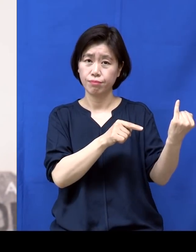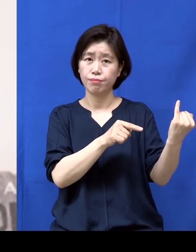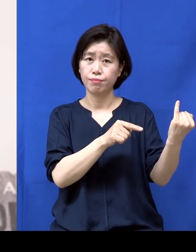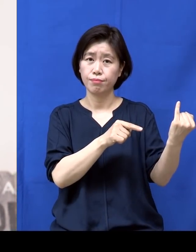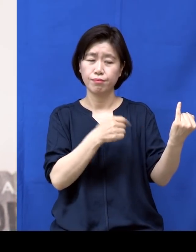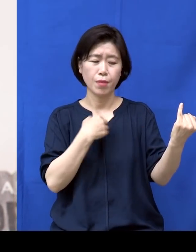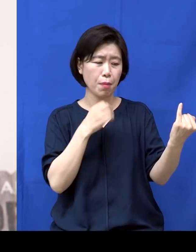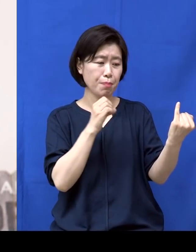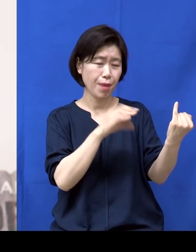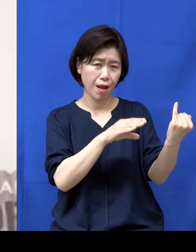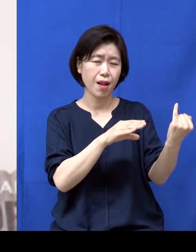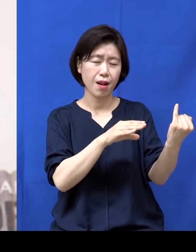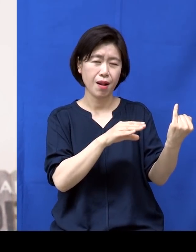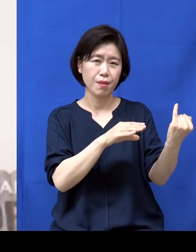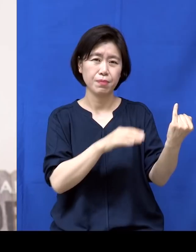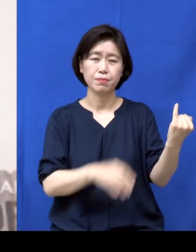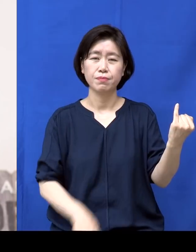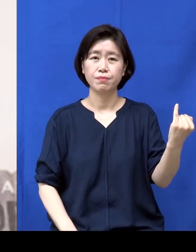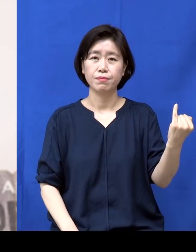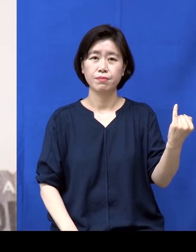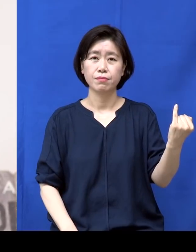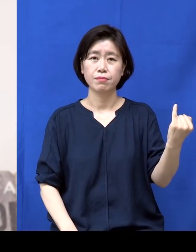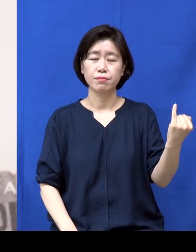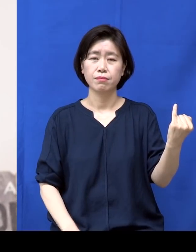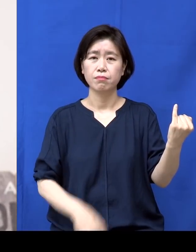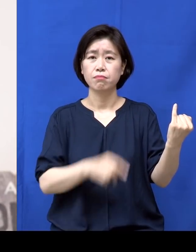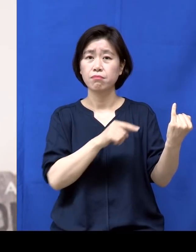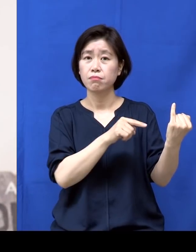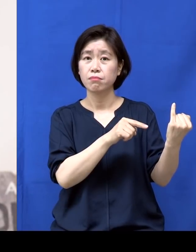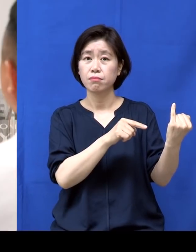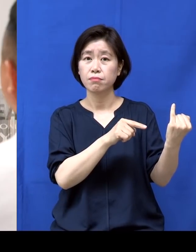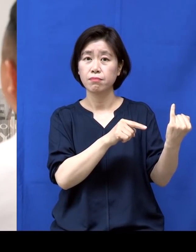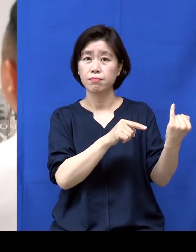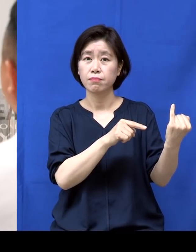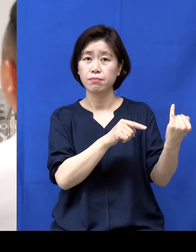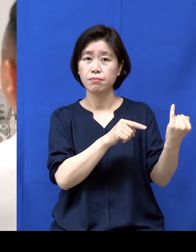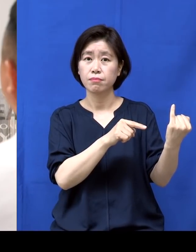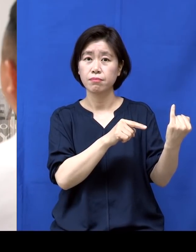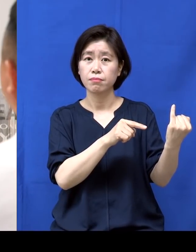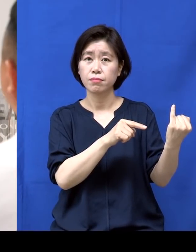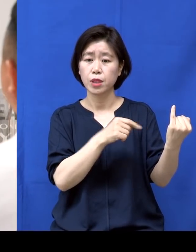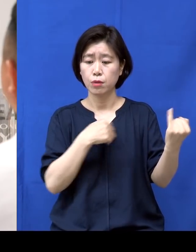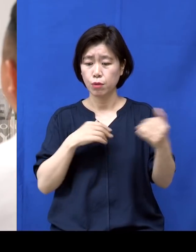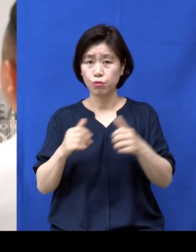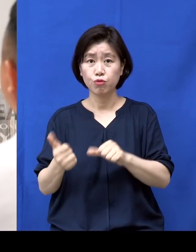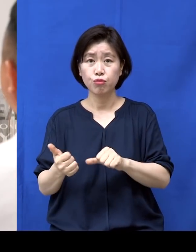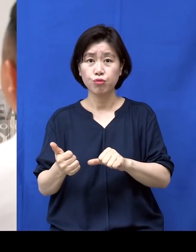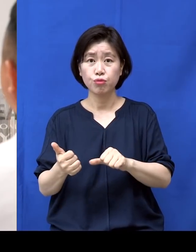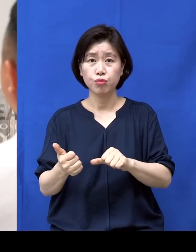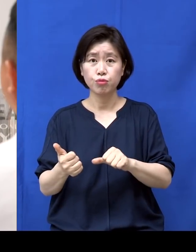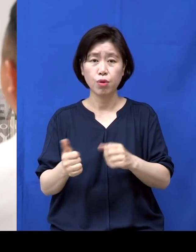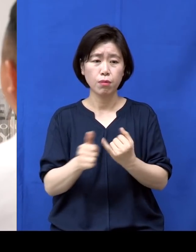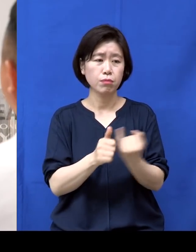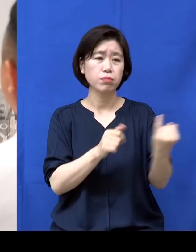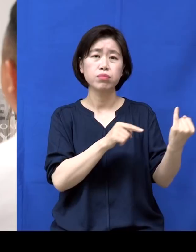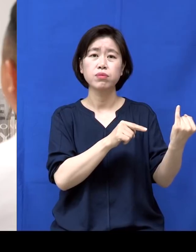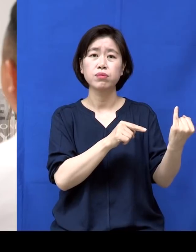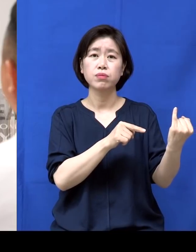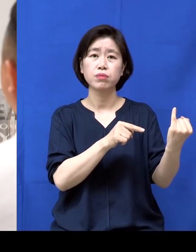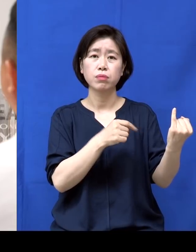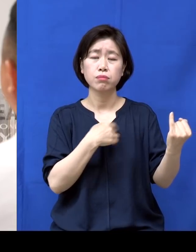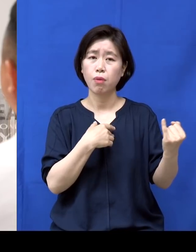듣고 서운해하긴 했었는데 네. 아내조차도 어떻게 보면은 무의미해지고 남아있는 건 하나님 한